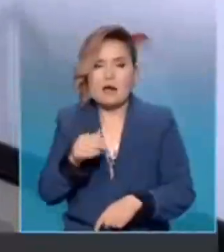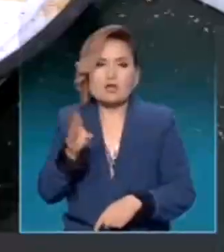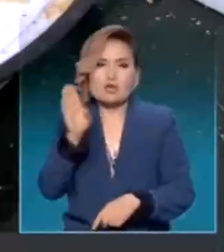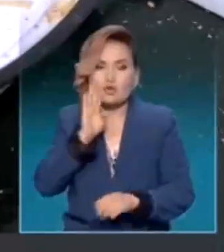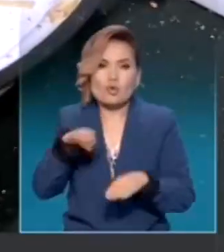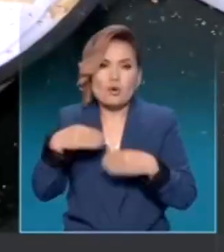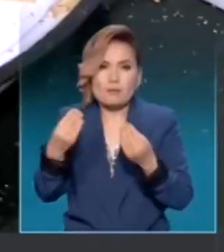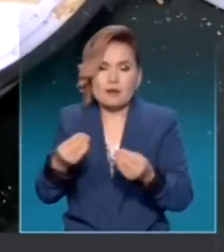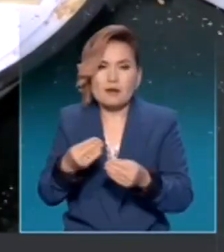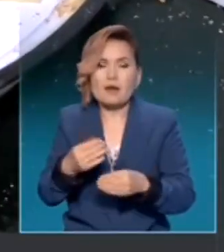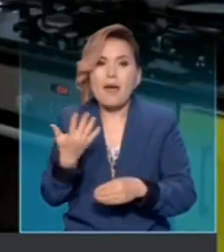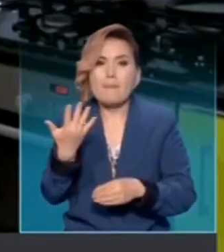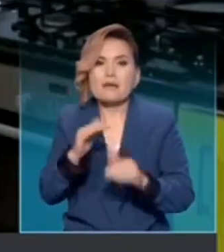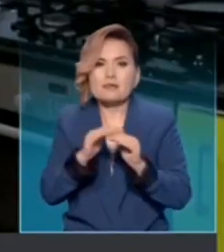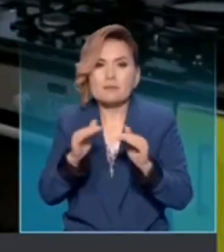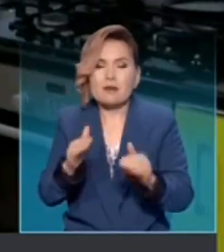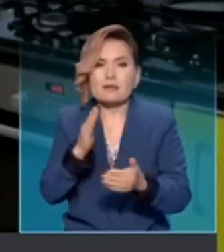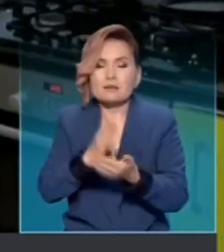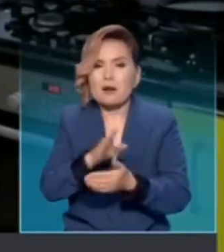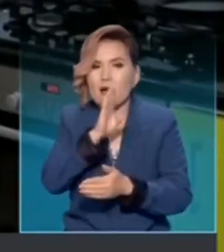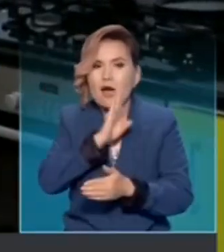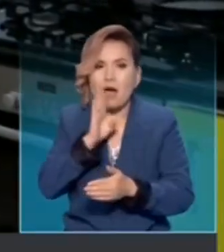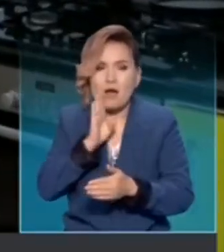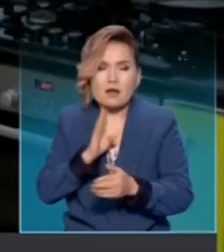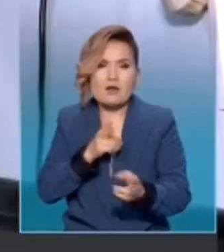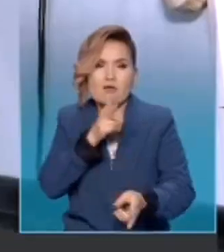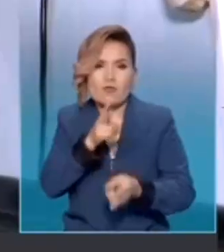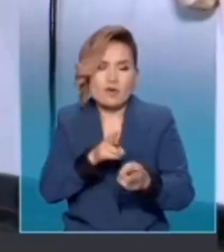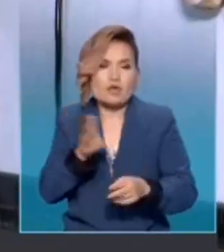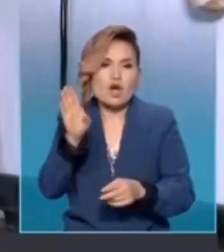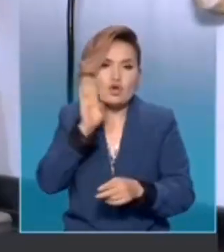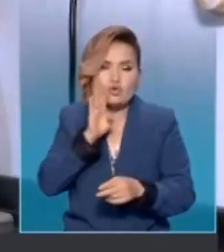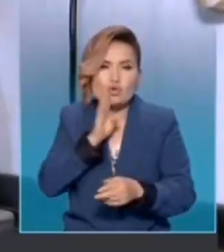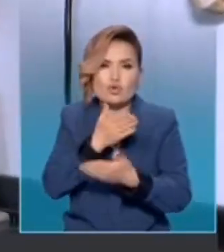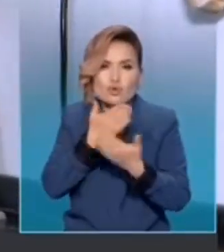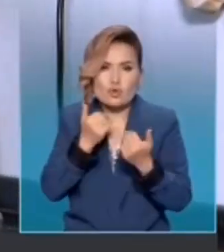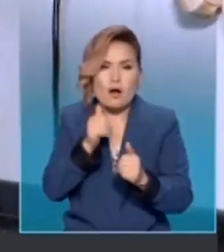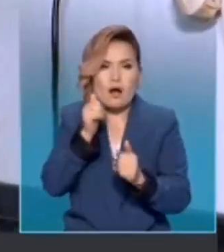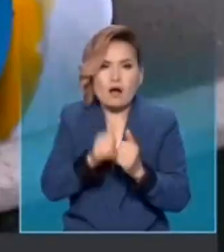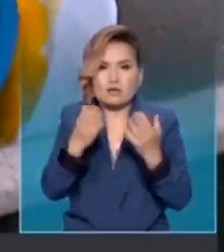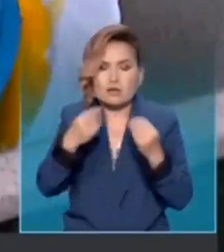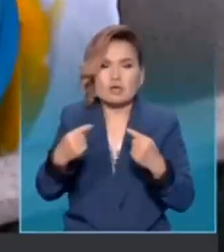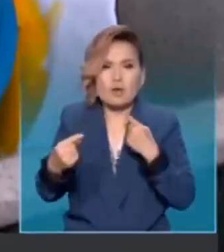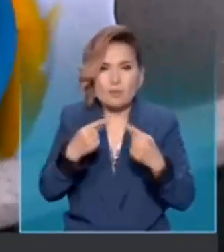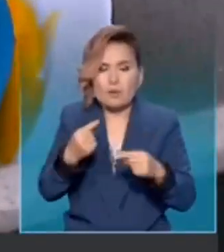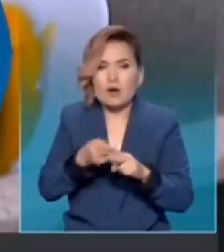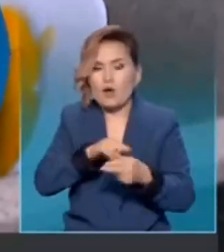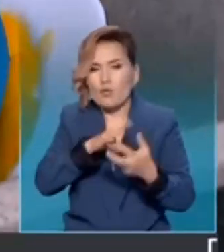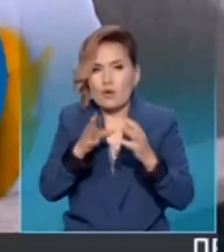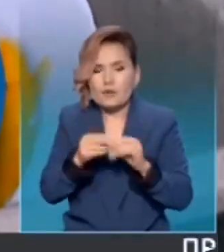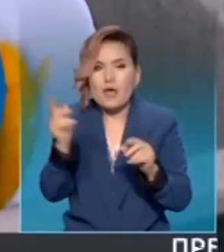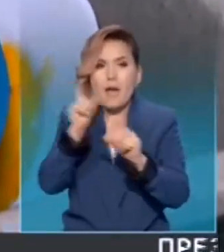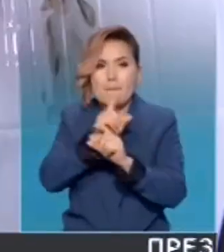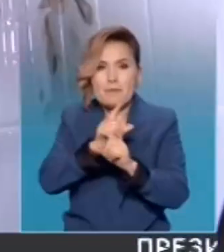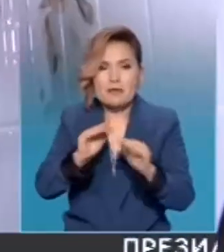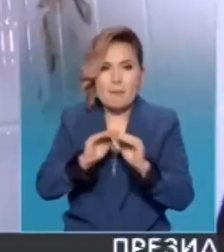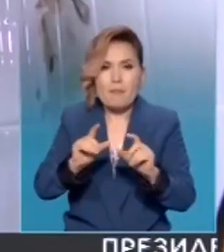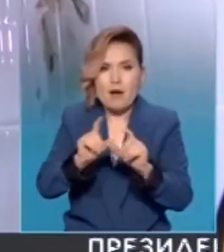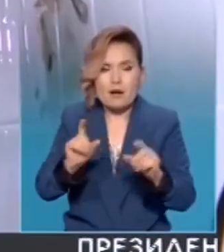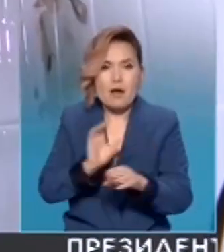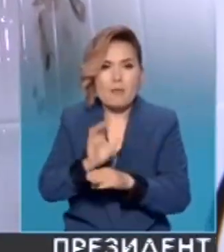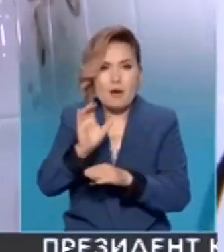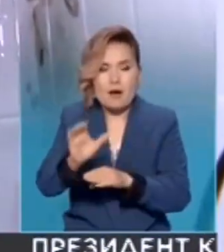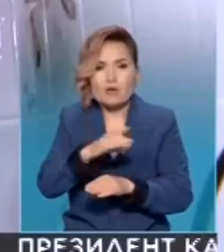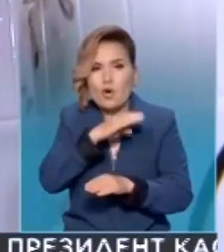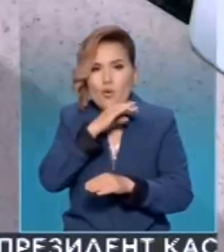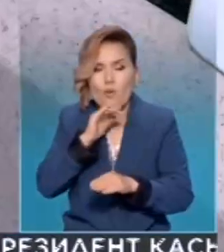анасы Гүлмира Әлімжанова тіршілік нәрінің жетіспеушілігі өмірімізді қиындатып отыр дейді. Күнделікті бірін балабақшаға дайындап, екіншісін мектепке аттандыратын көп